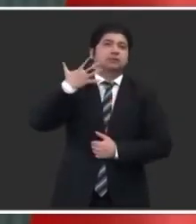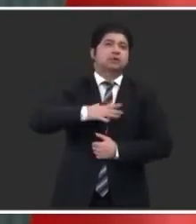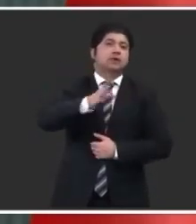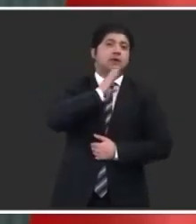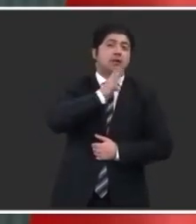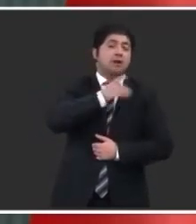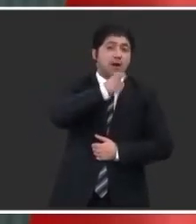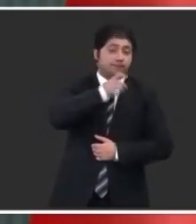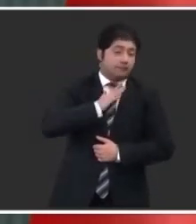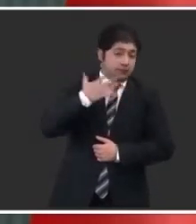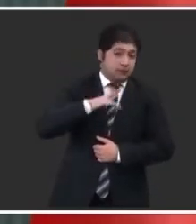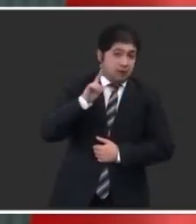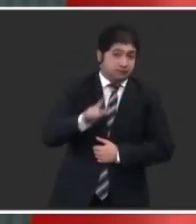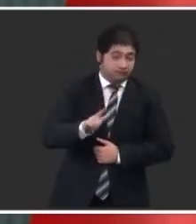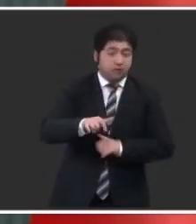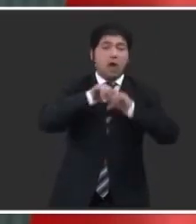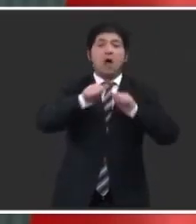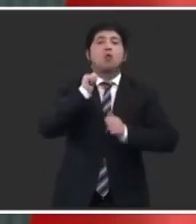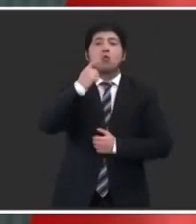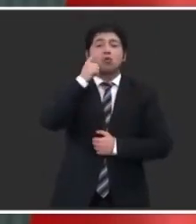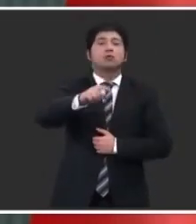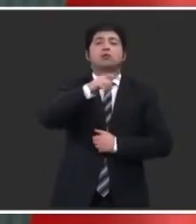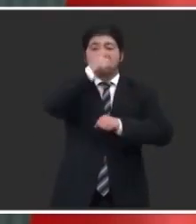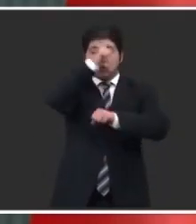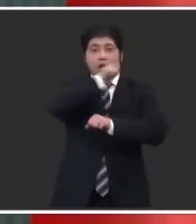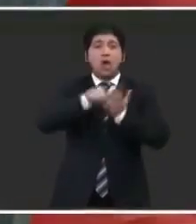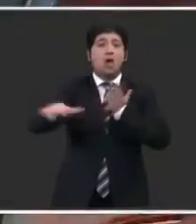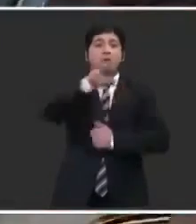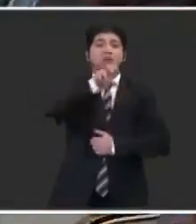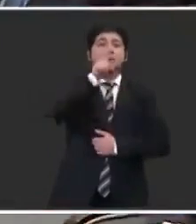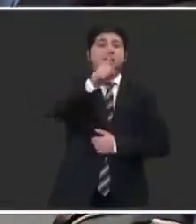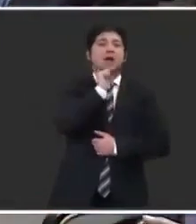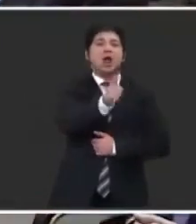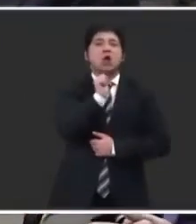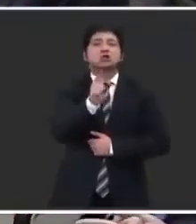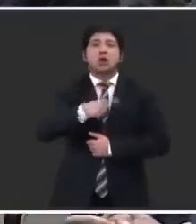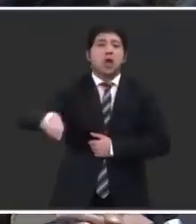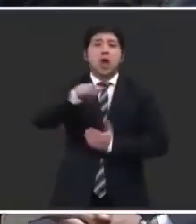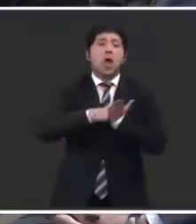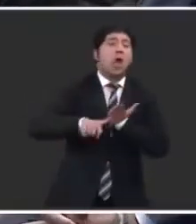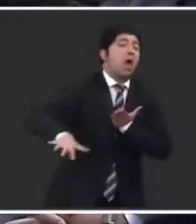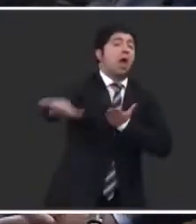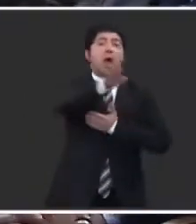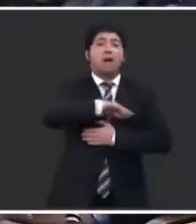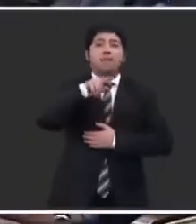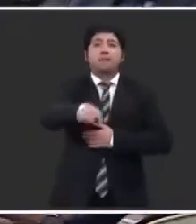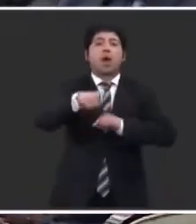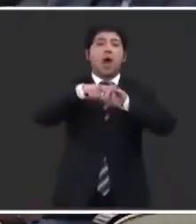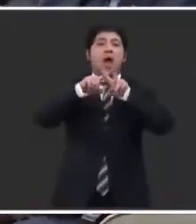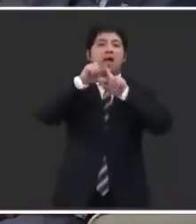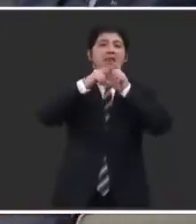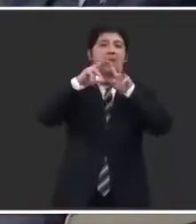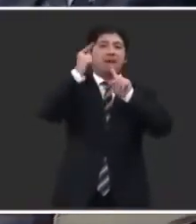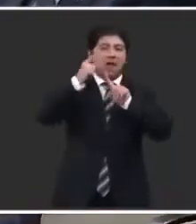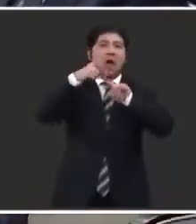aynı gün ülkemizin 81 vilayetinin ilçelerinin tamamındaki hademeyi Hayrat